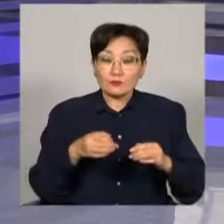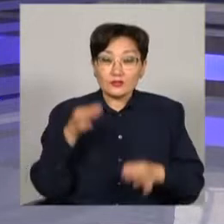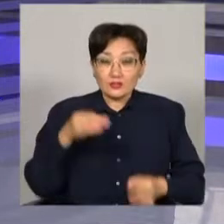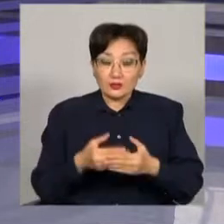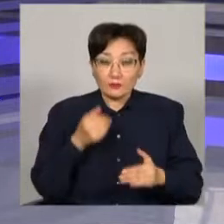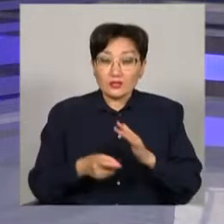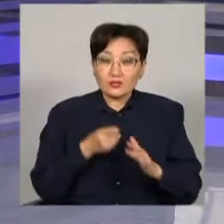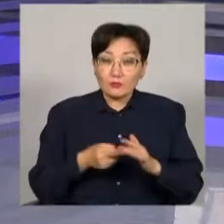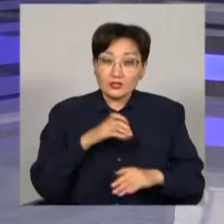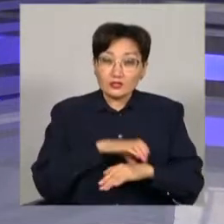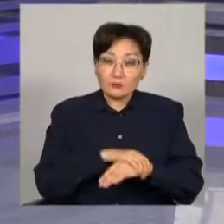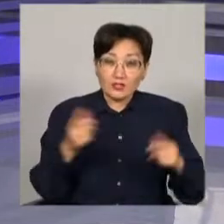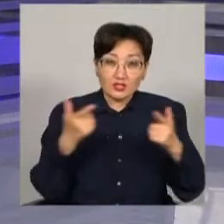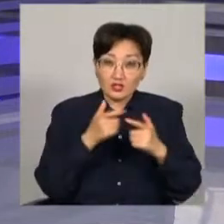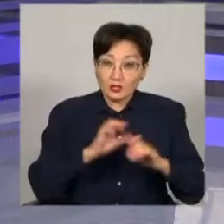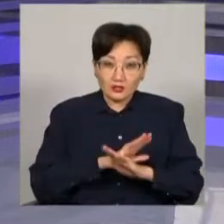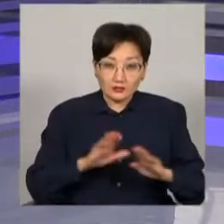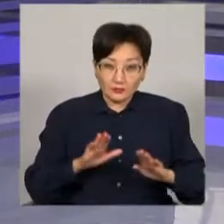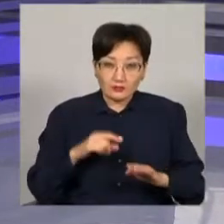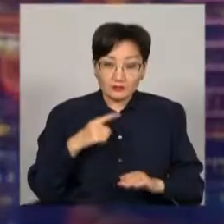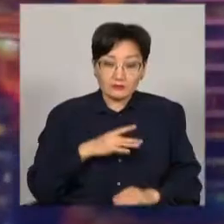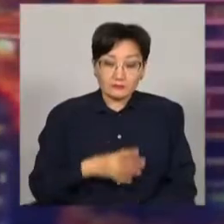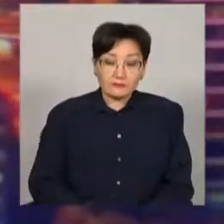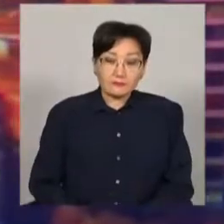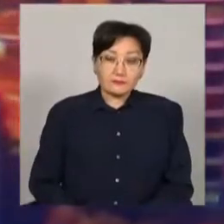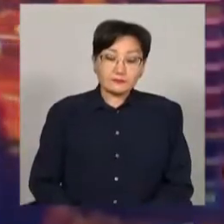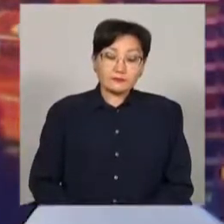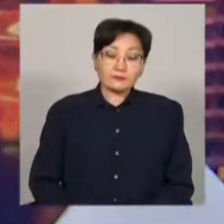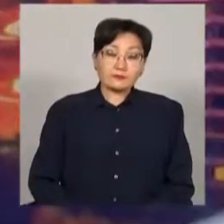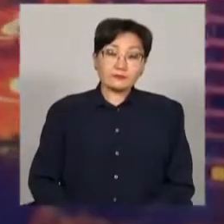тексеру деректерінің жария етілмейтінін жеткізді.